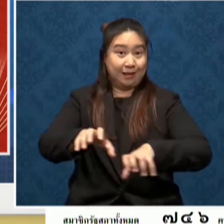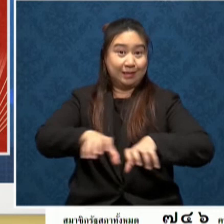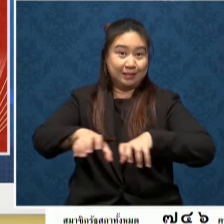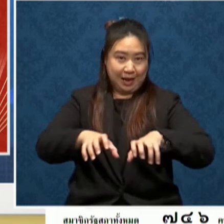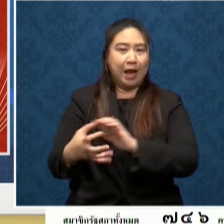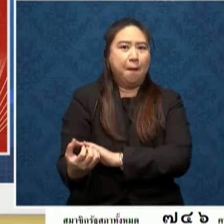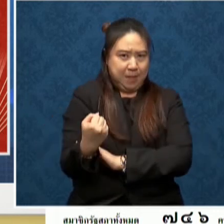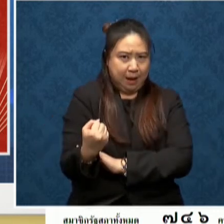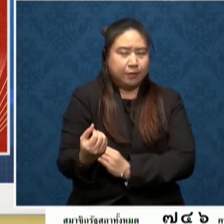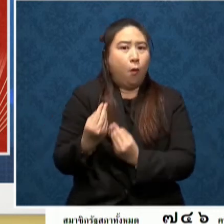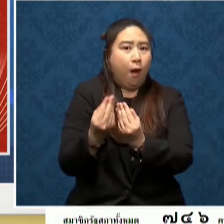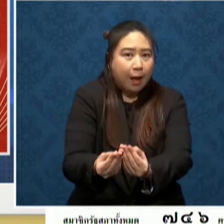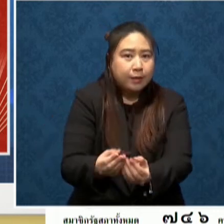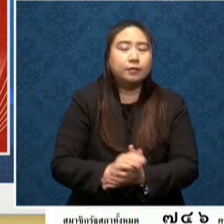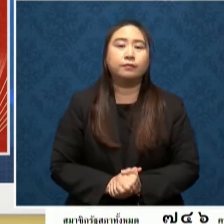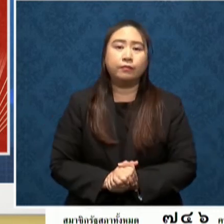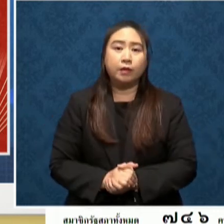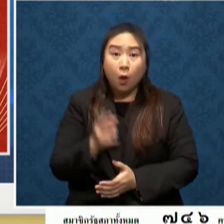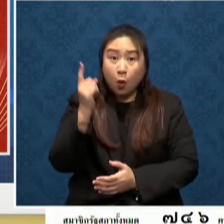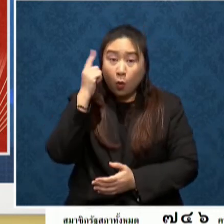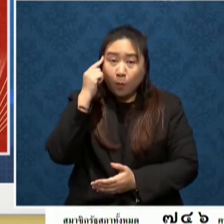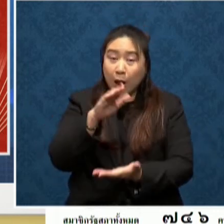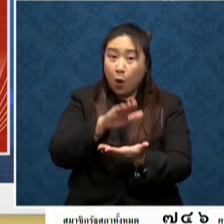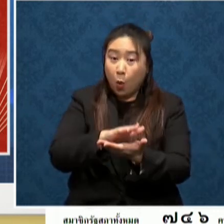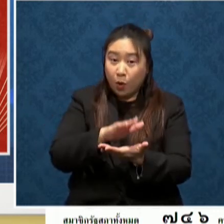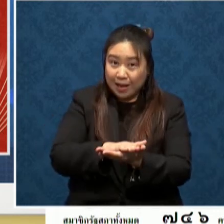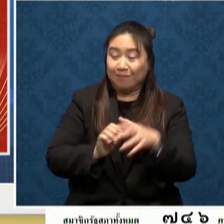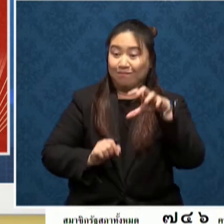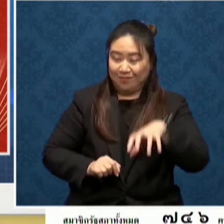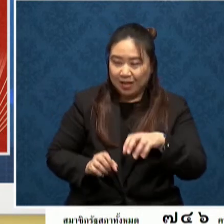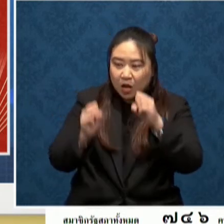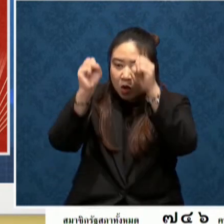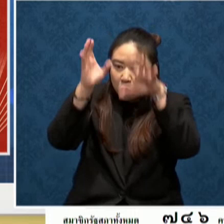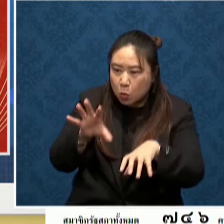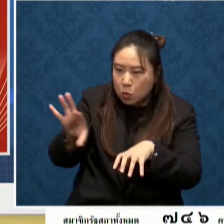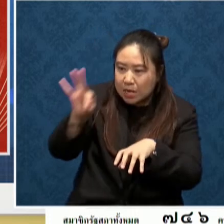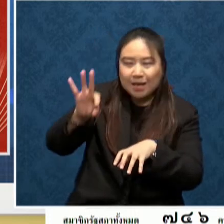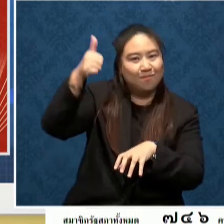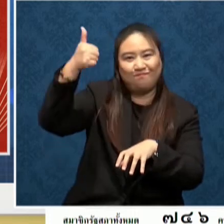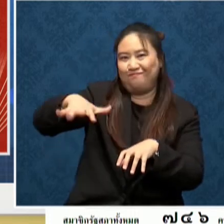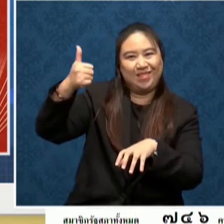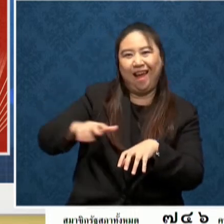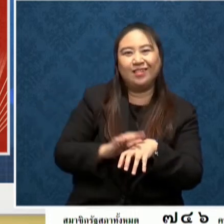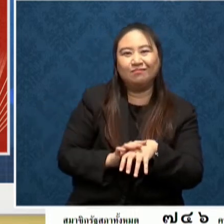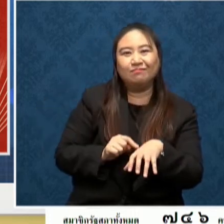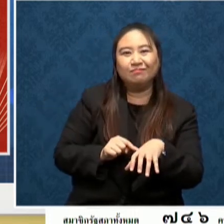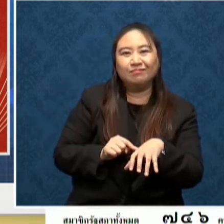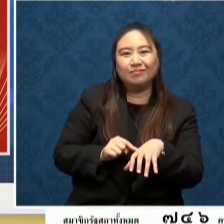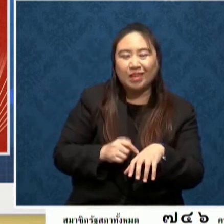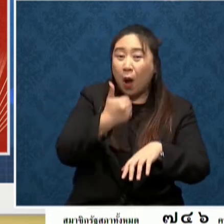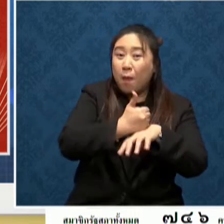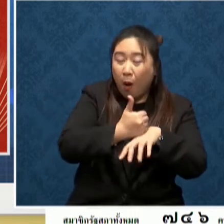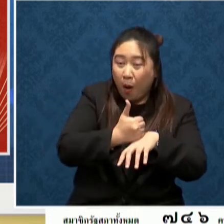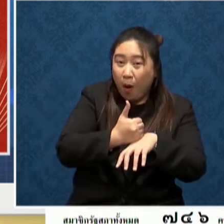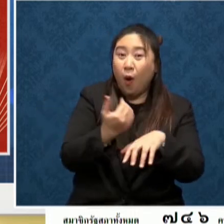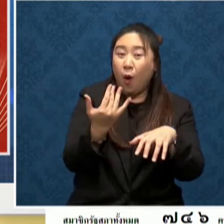ลท่านทราบไปเขาว่า โรงเรีนเลือกคู่ไม่ได้เลยพออ.จะเจอคู่ใวันแรกพร้มกับนกเรียน